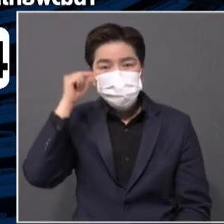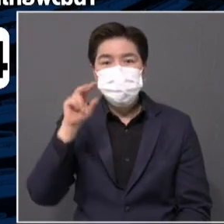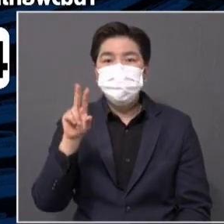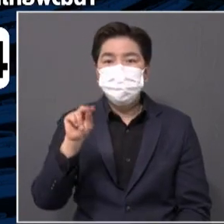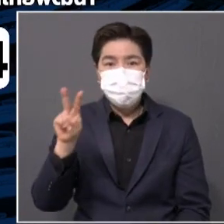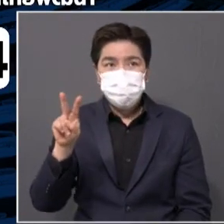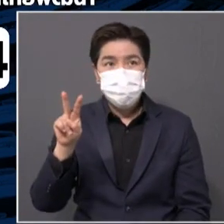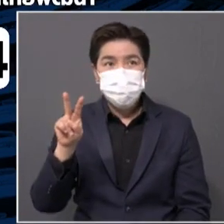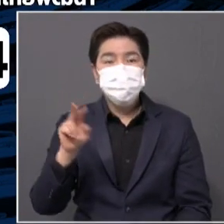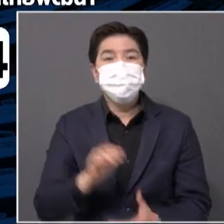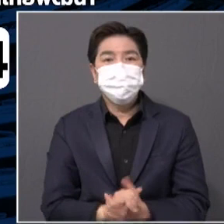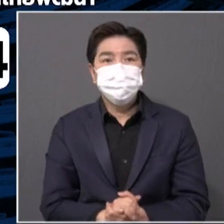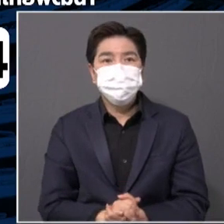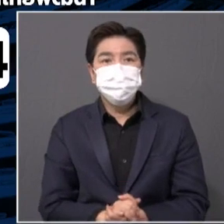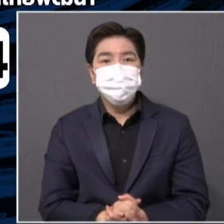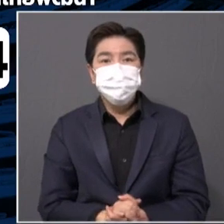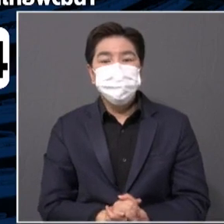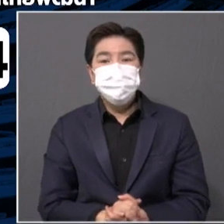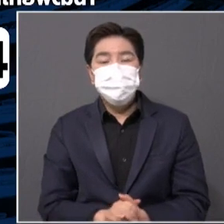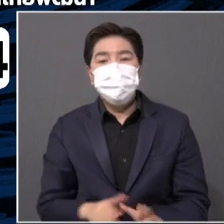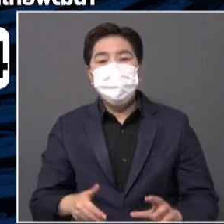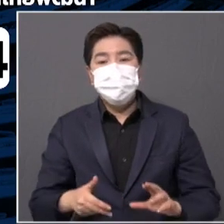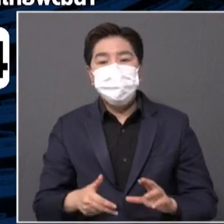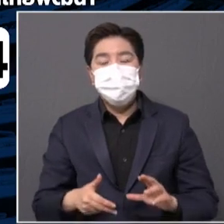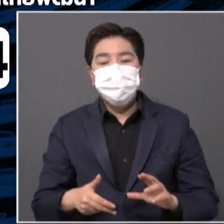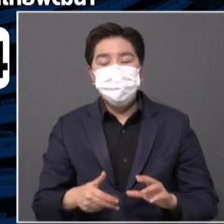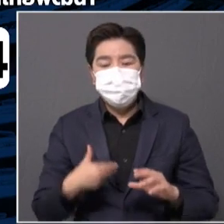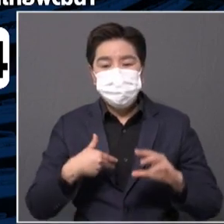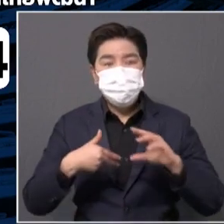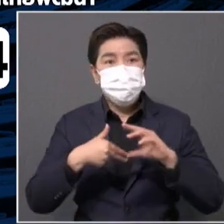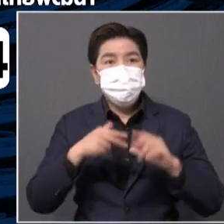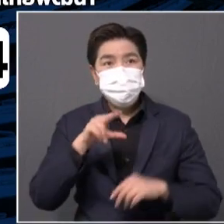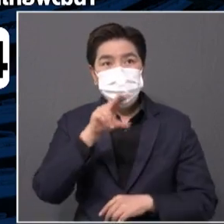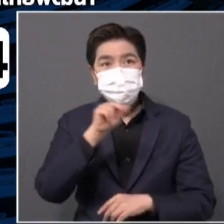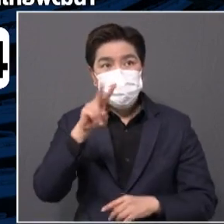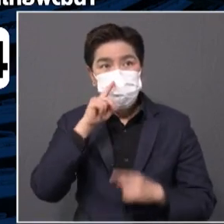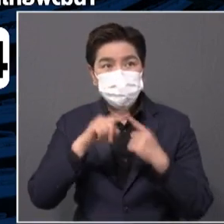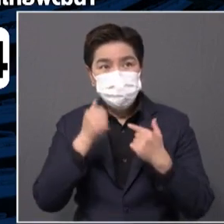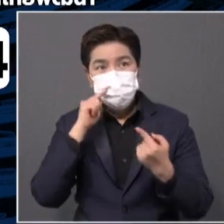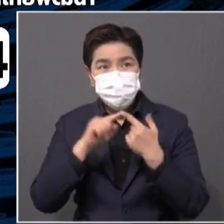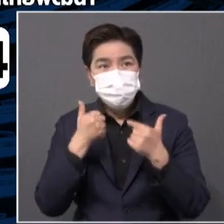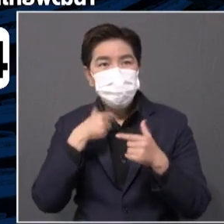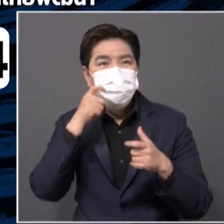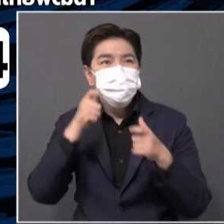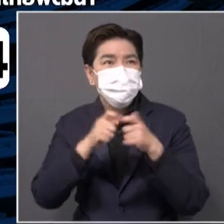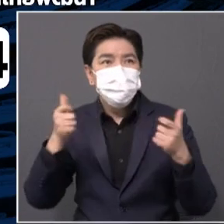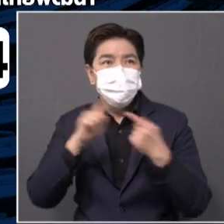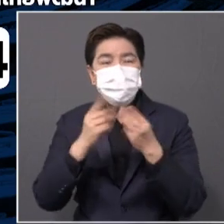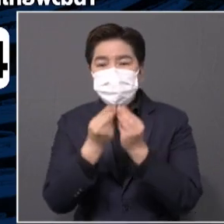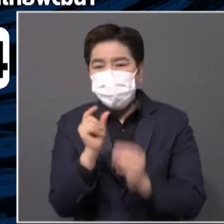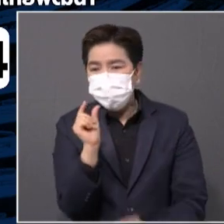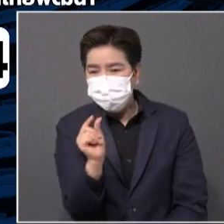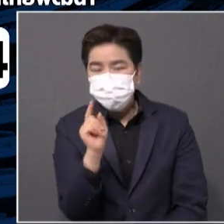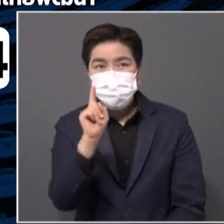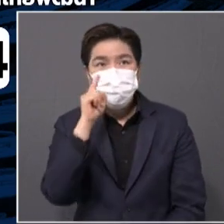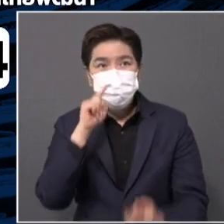ถึง 32 32แล้วก็รวมไทยสร้างชาติ 22ภูมิใจไทยเป็นคุณพักเดียวพักใหญ่พักเดียวที่ได้หมายเลข